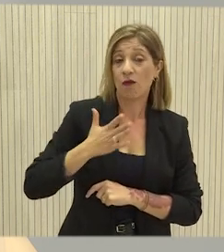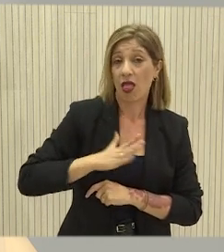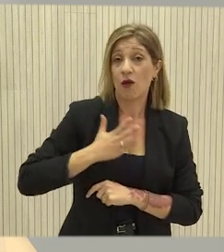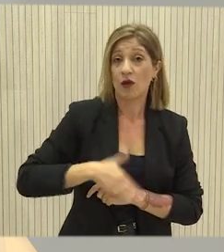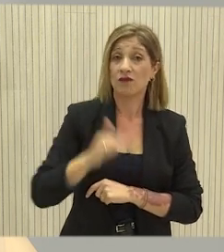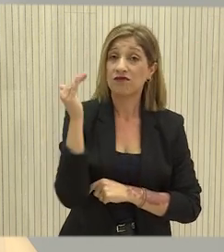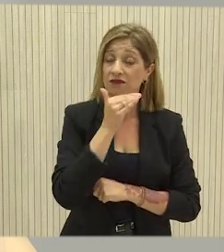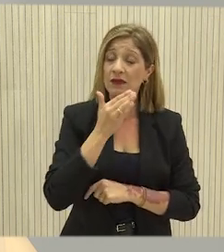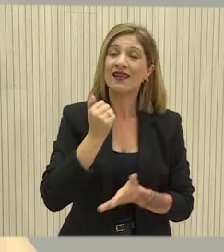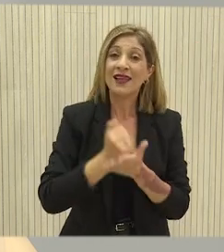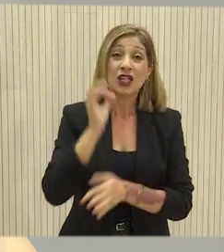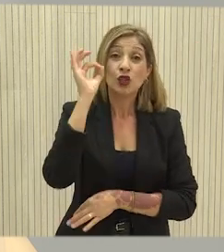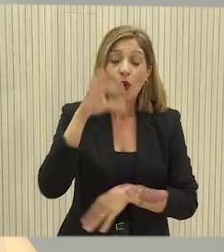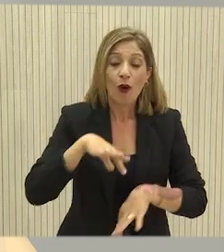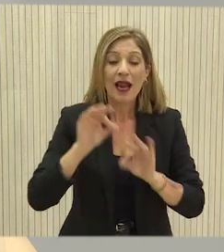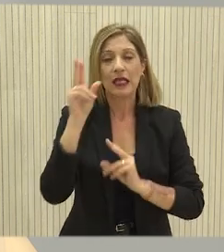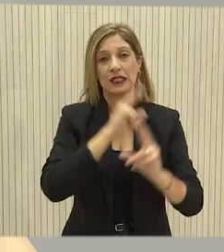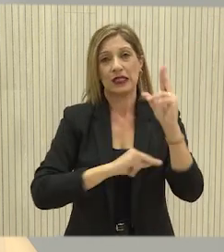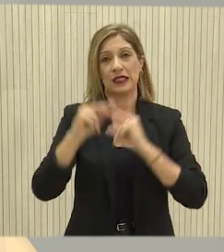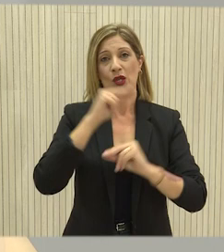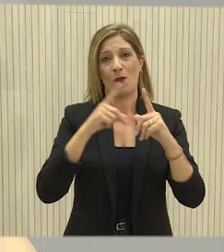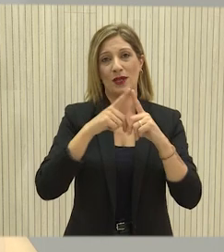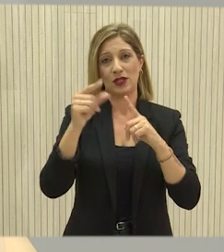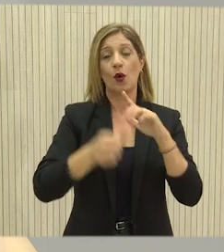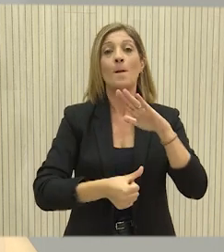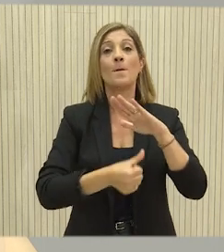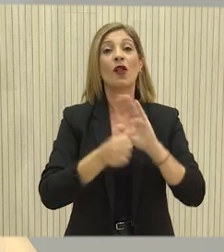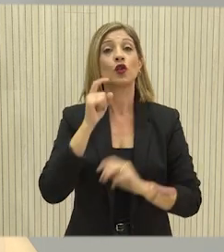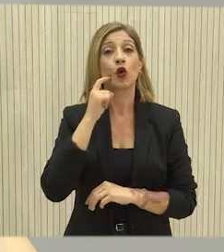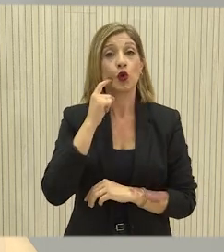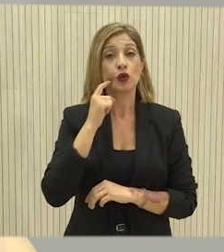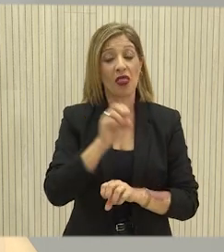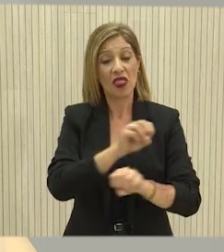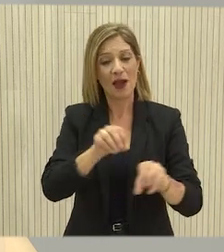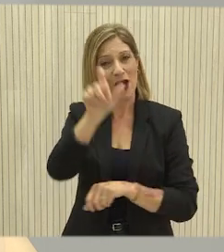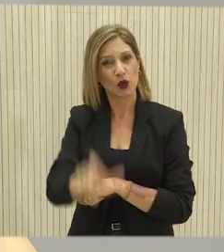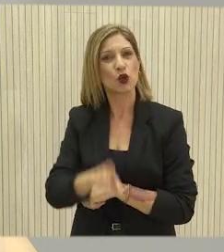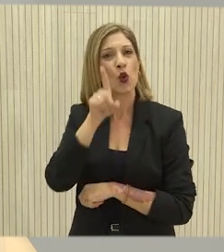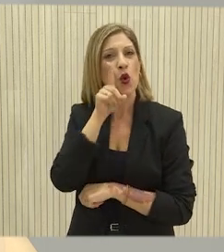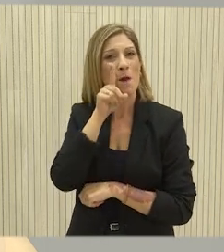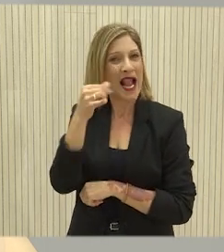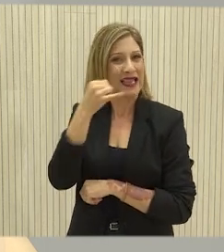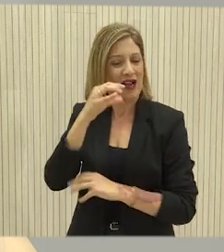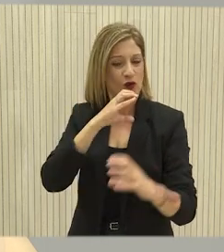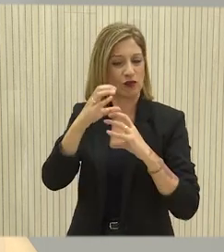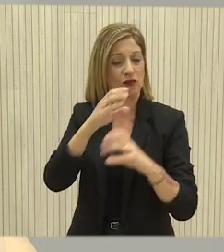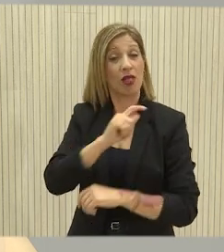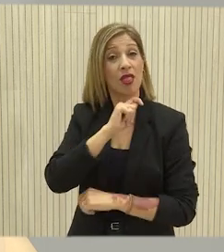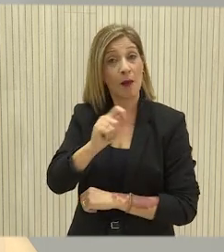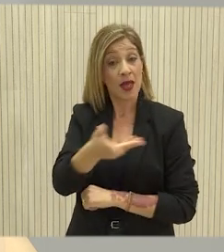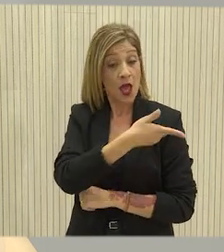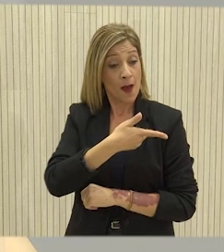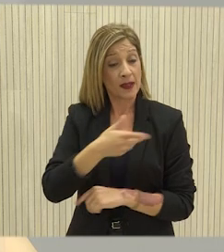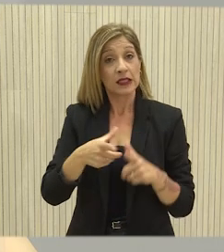δημιουργία συνθήκων επανέναρξης διαπραγματεύσεων. Ο πρόεδρος Χριστοδουλίδης θα ενημερώσει την κυρία Φόντερ Λάιεν για την άμεση θετική ανταπόκριση της πλευράς